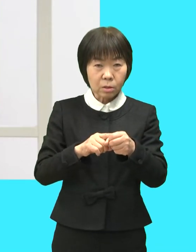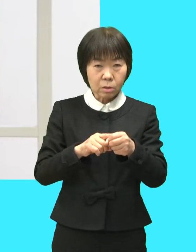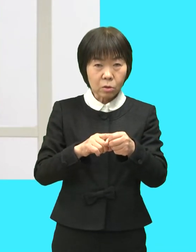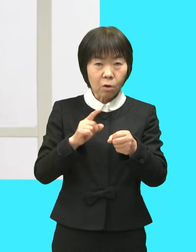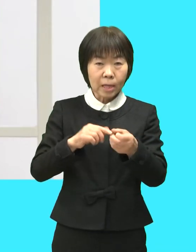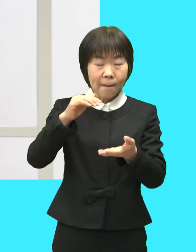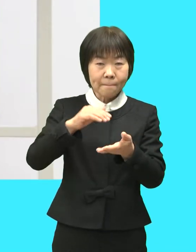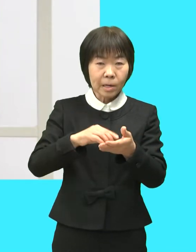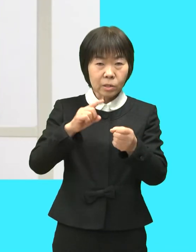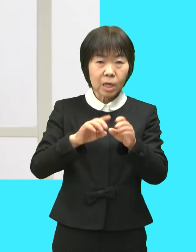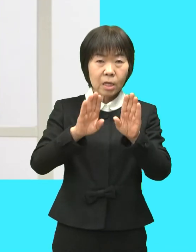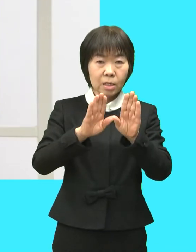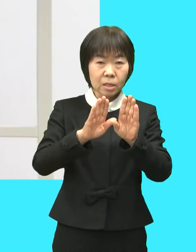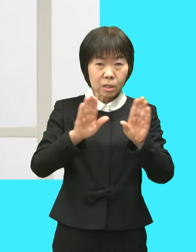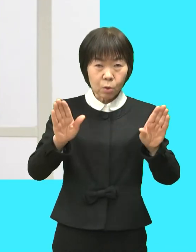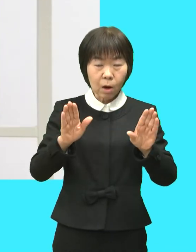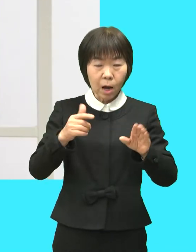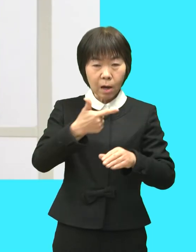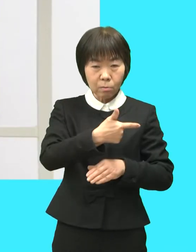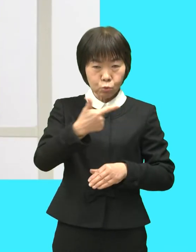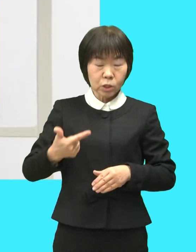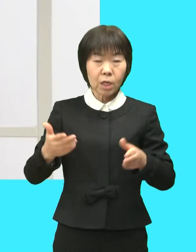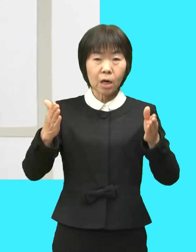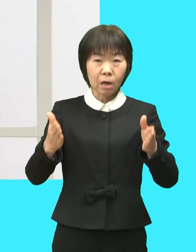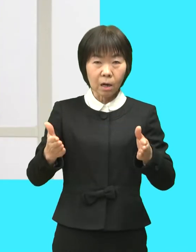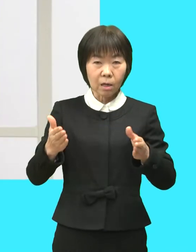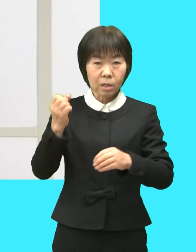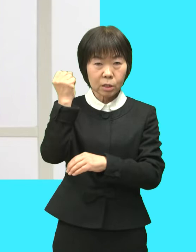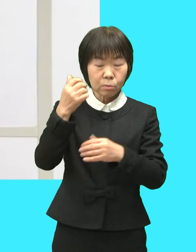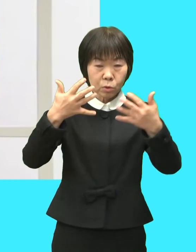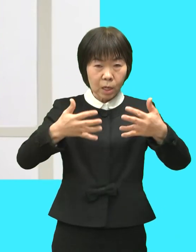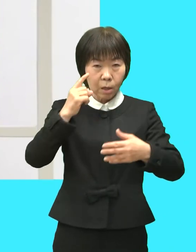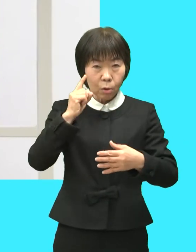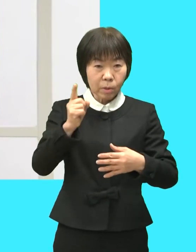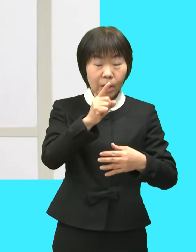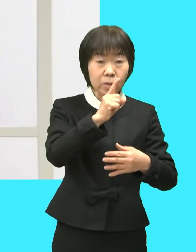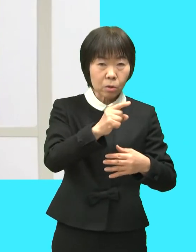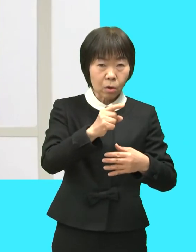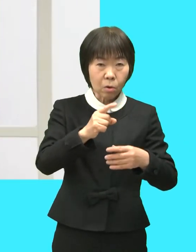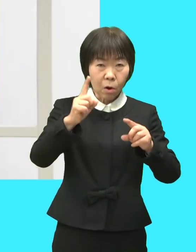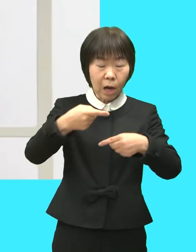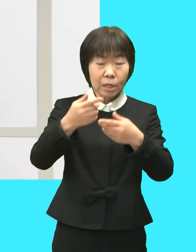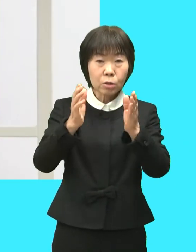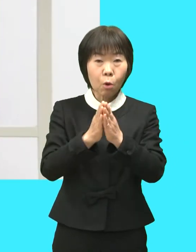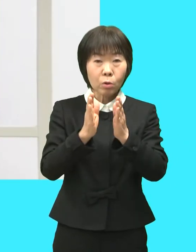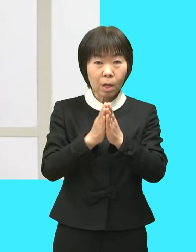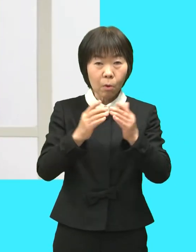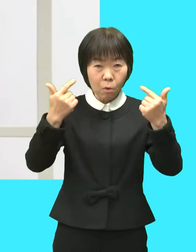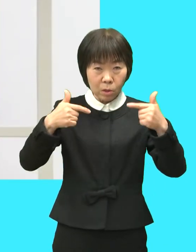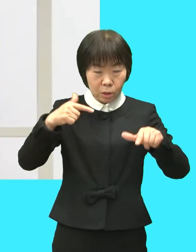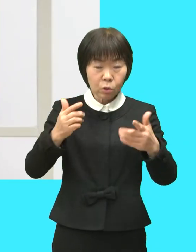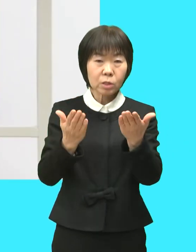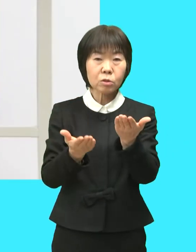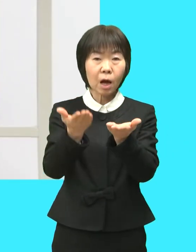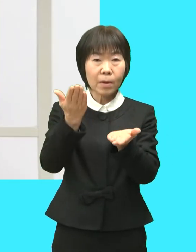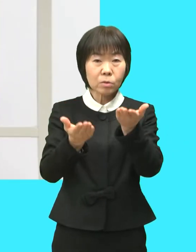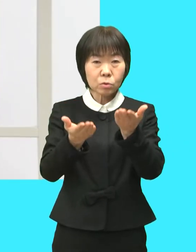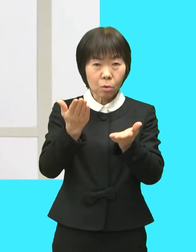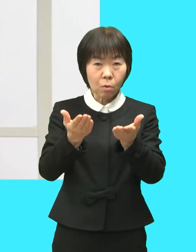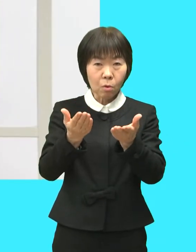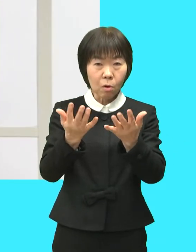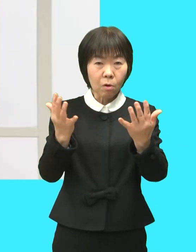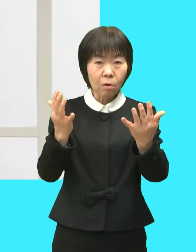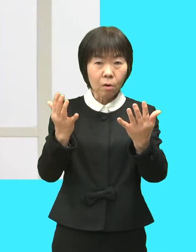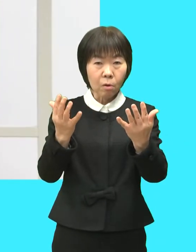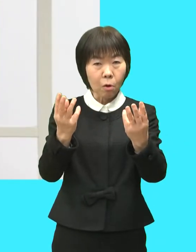間でありましたが、報道等を拝見しておりますと、初詣もやはり例年に比べると相当